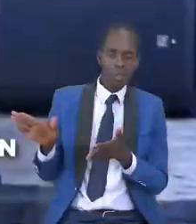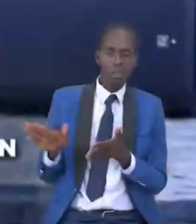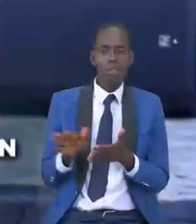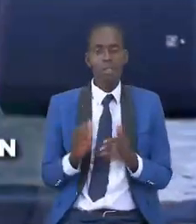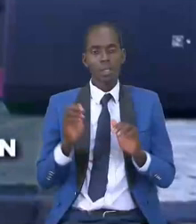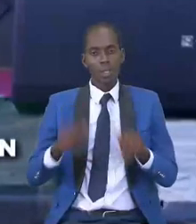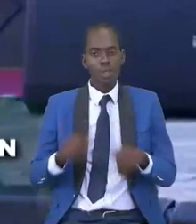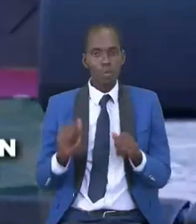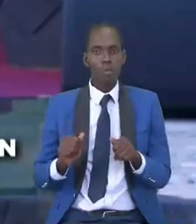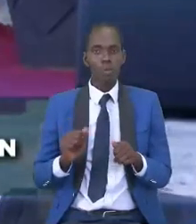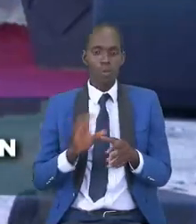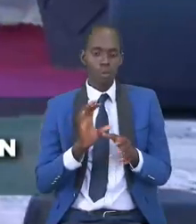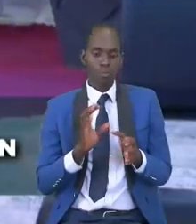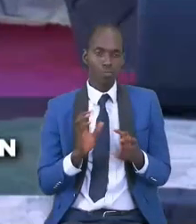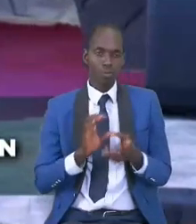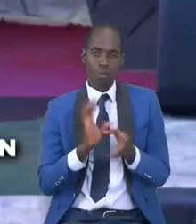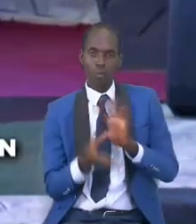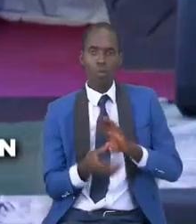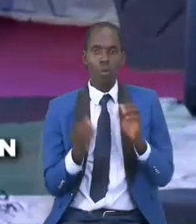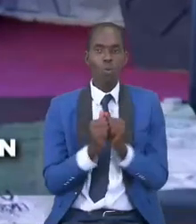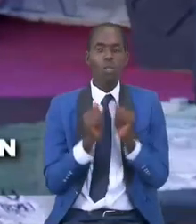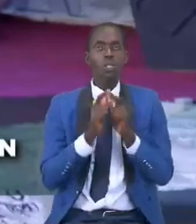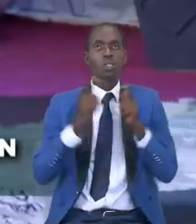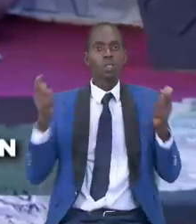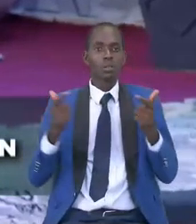irrésistible avec une grande consécration.